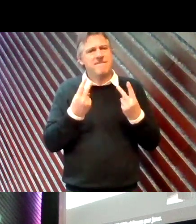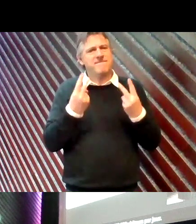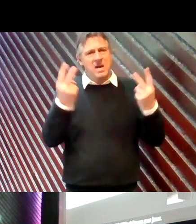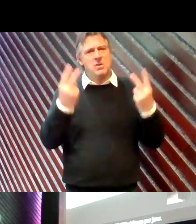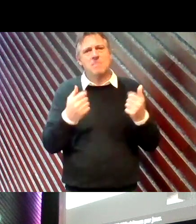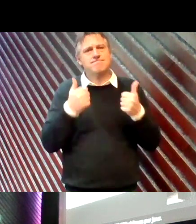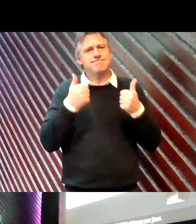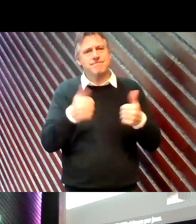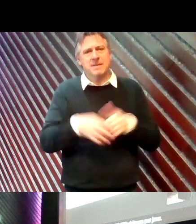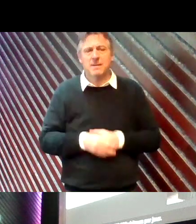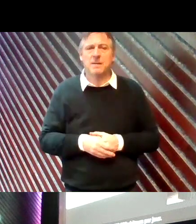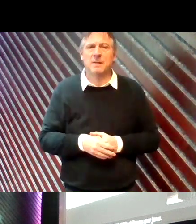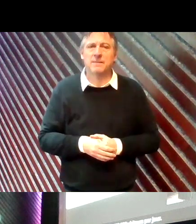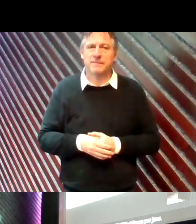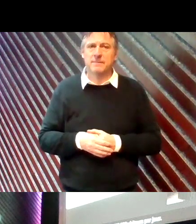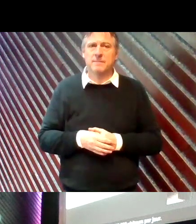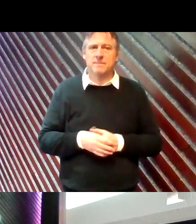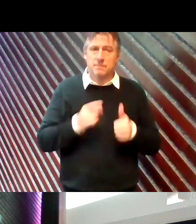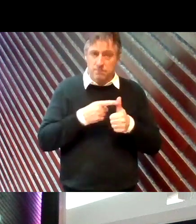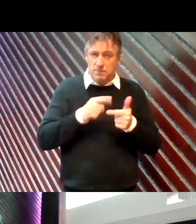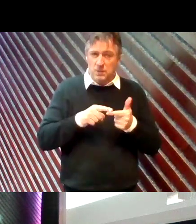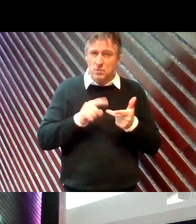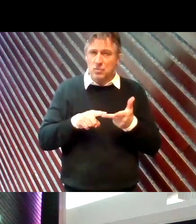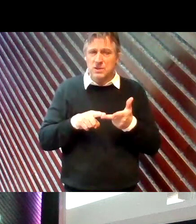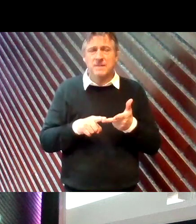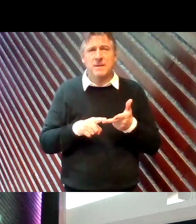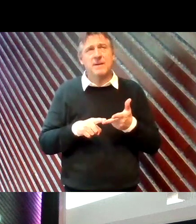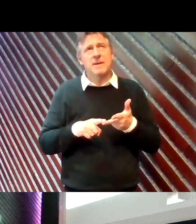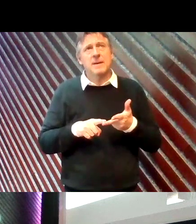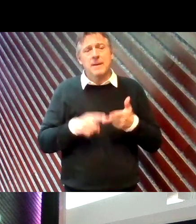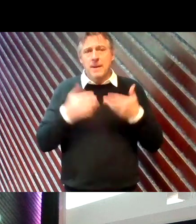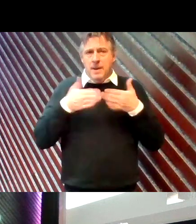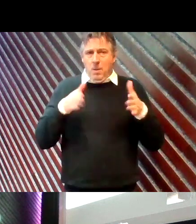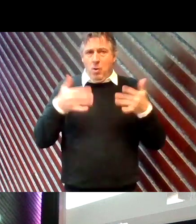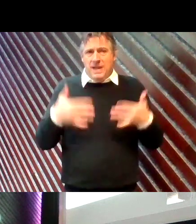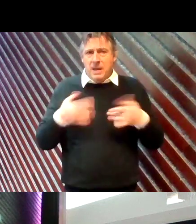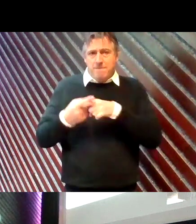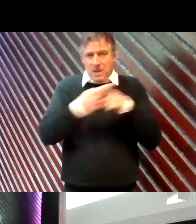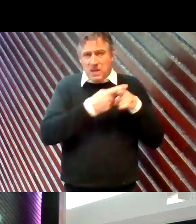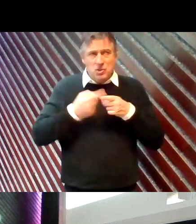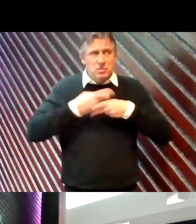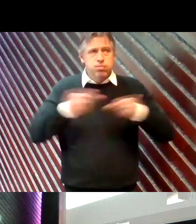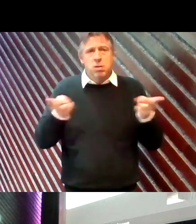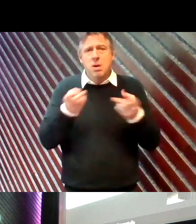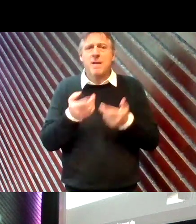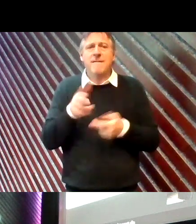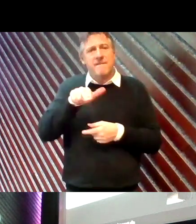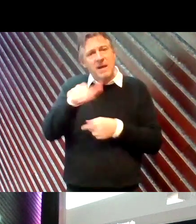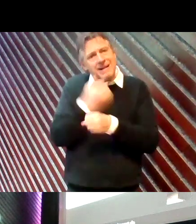et le troisième troisième gros impact de l'open data c'est que ça favorise la création de services